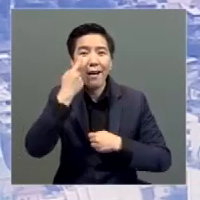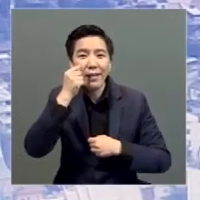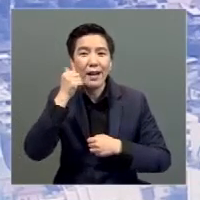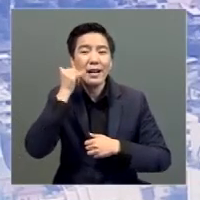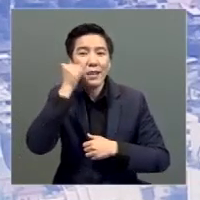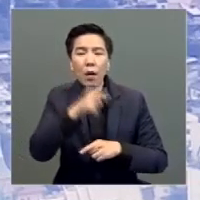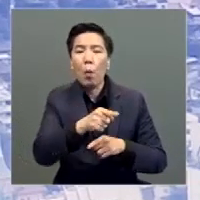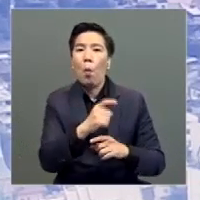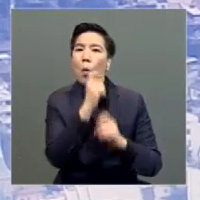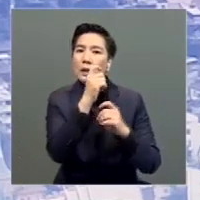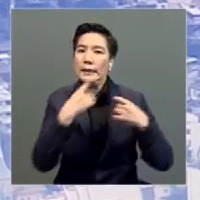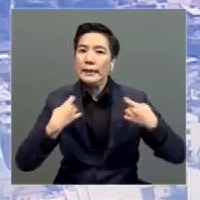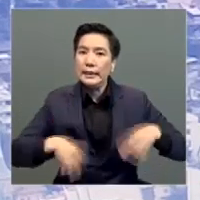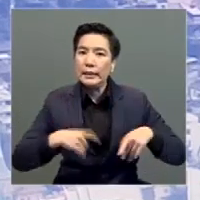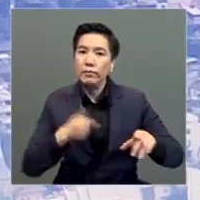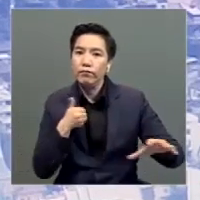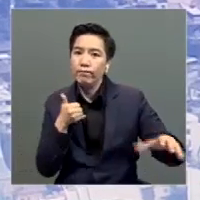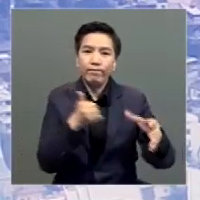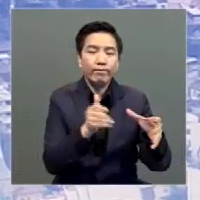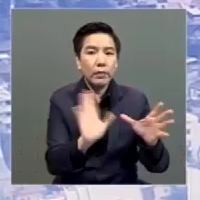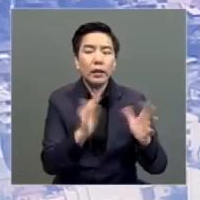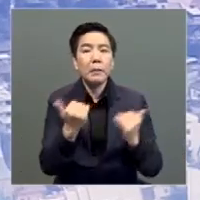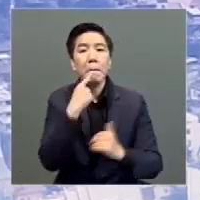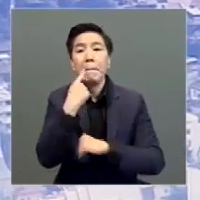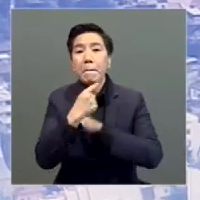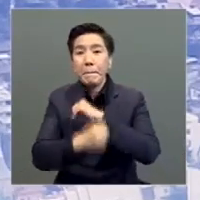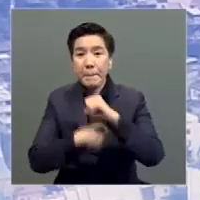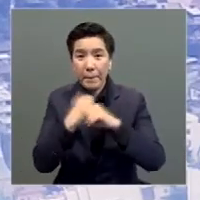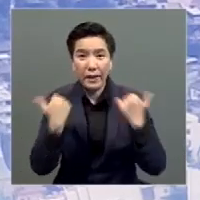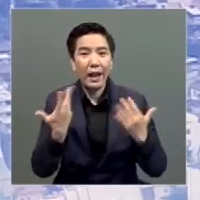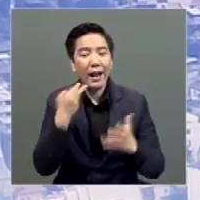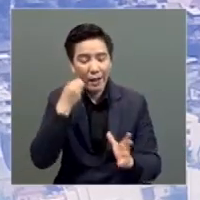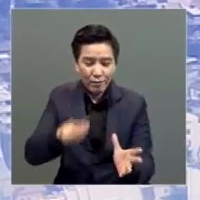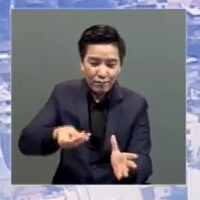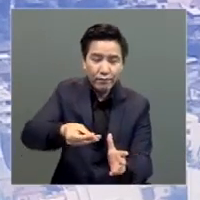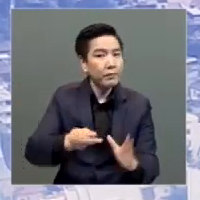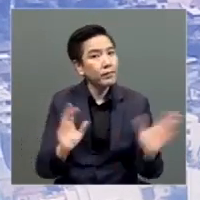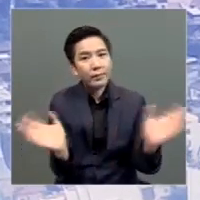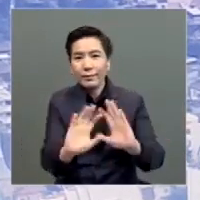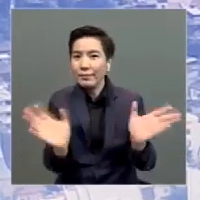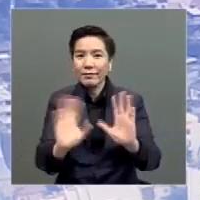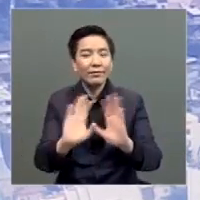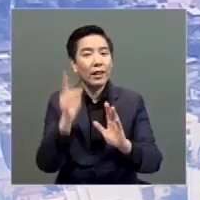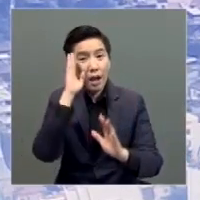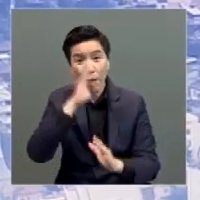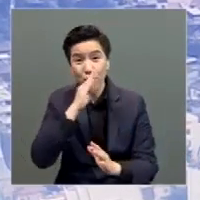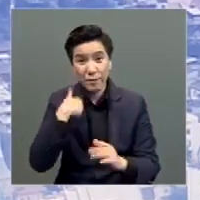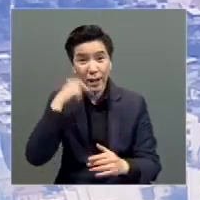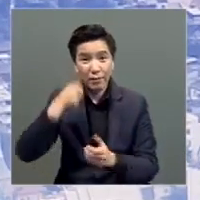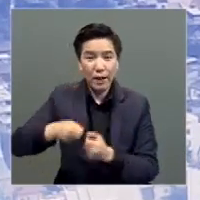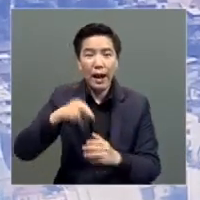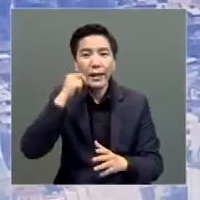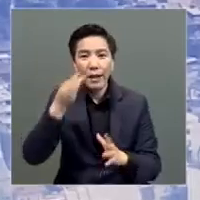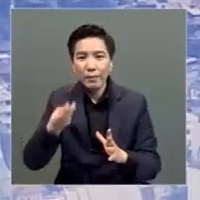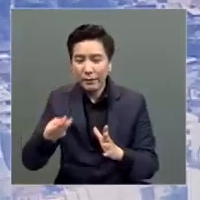ามีความเสี่ยงสูงมากปีนี้หลายคนบอกว่ารดน้ำสงกรานต์ก็ไม่ควรจะมีถ้าจะมีใช้แอล